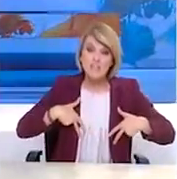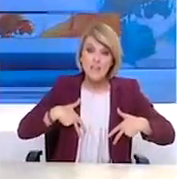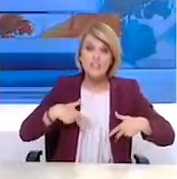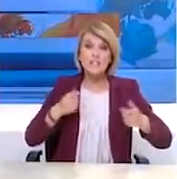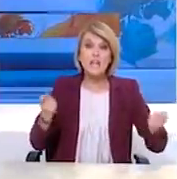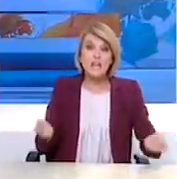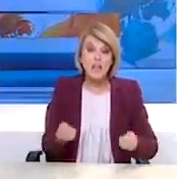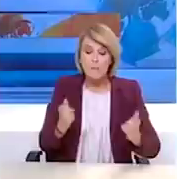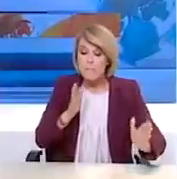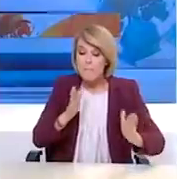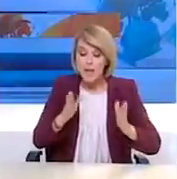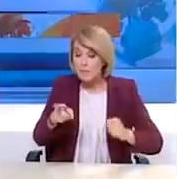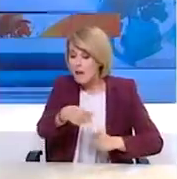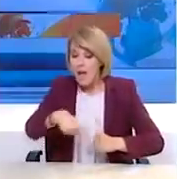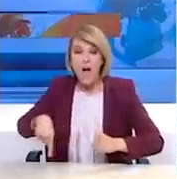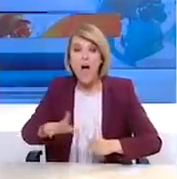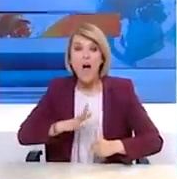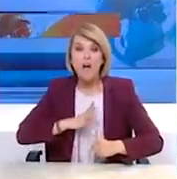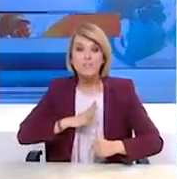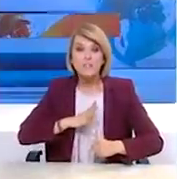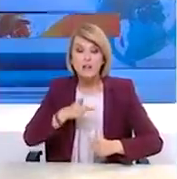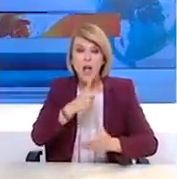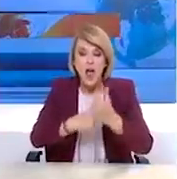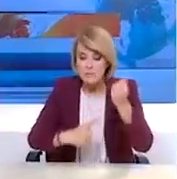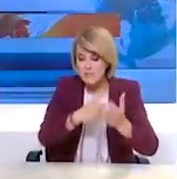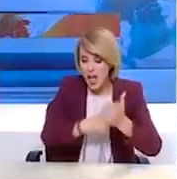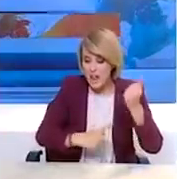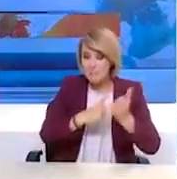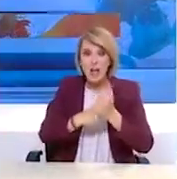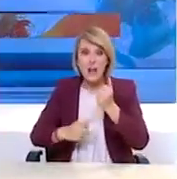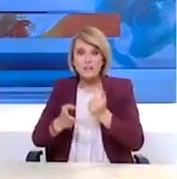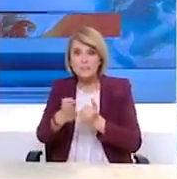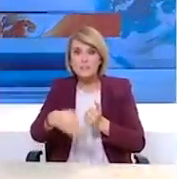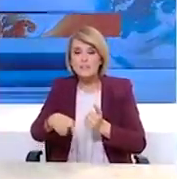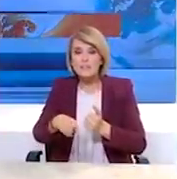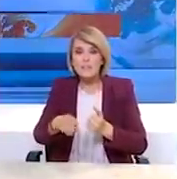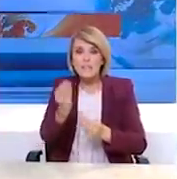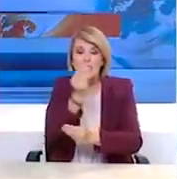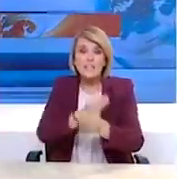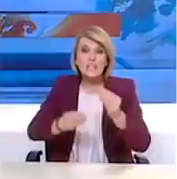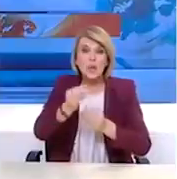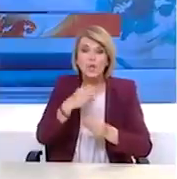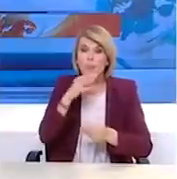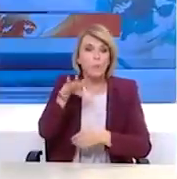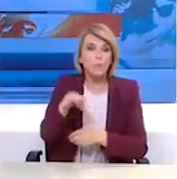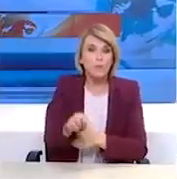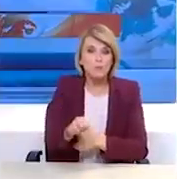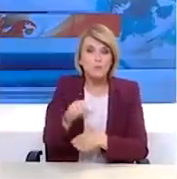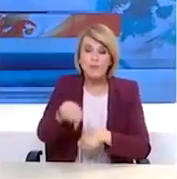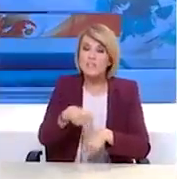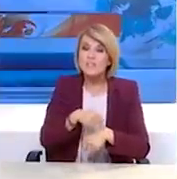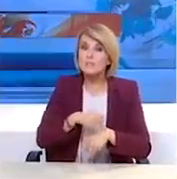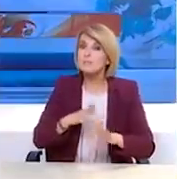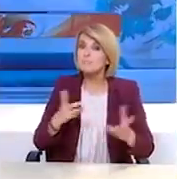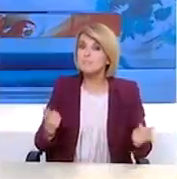πλάτη της ελληνικής κοινωνίας? Μήπως τα ελλείμματα αυτά έχουν επιπτώσεις και στους επιδημιολογικούς δείκτες για τους οποίους είμαστε σήμερα